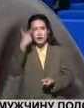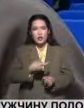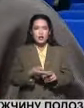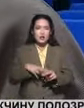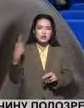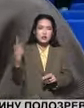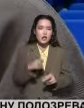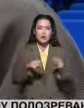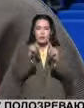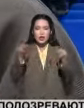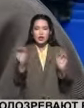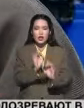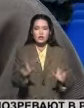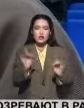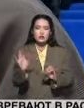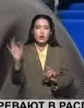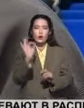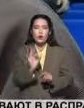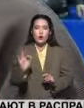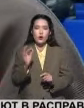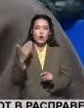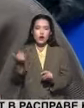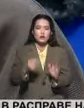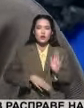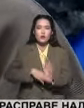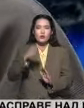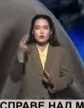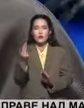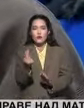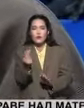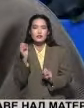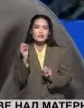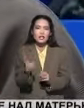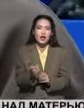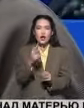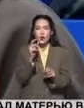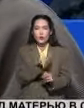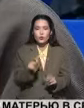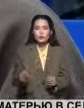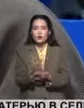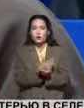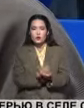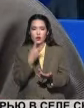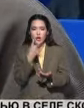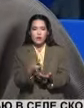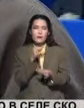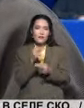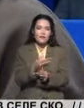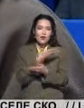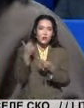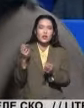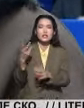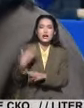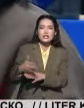буду рассказывать об учете личных финансов, как людям распределять, на что обращать внимание, когда открывают